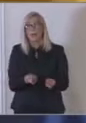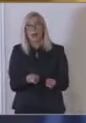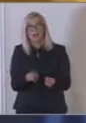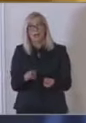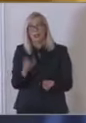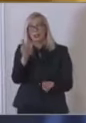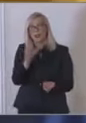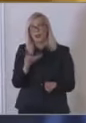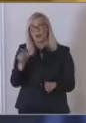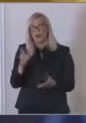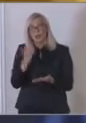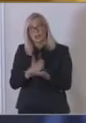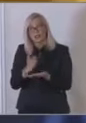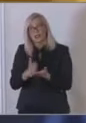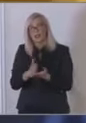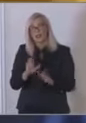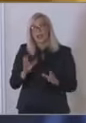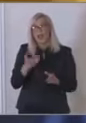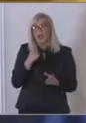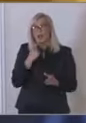duhet nisemi nga parimi që